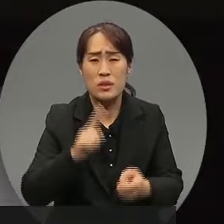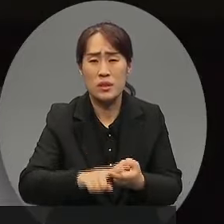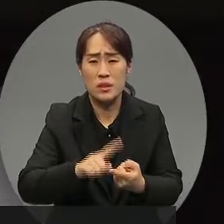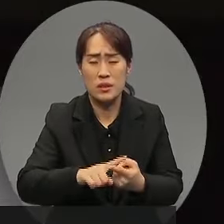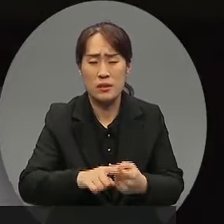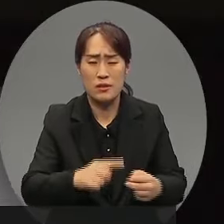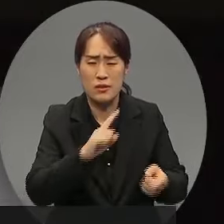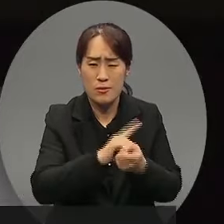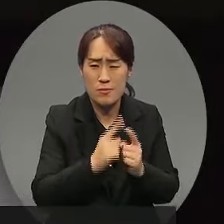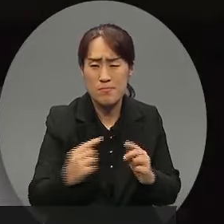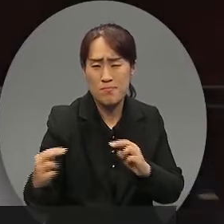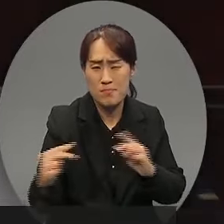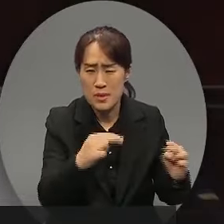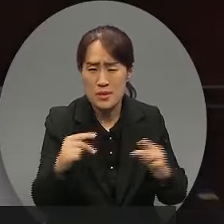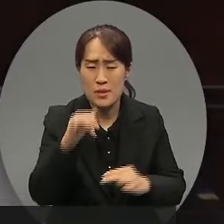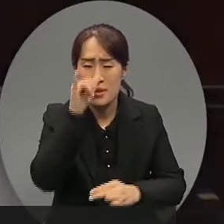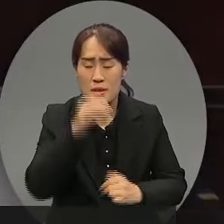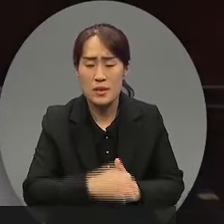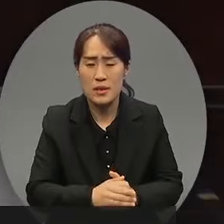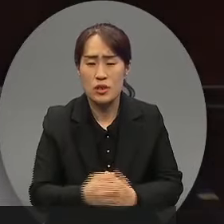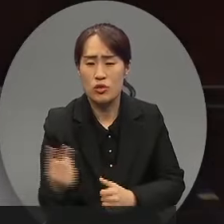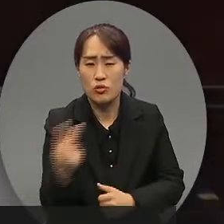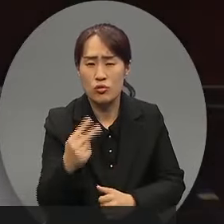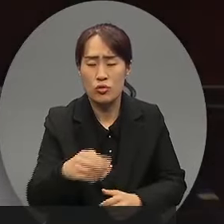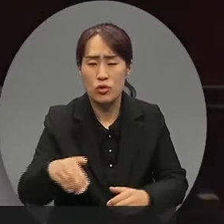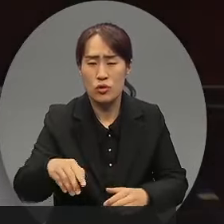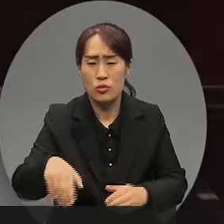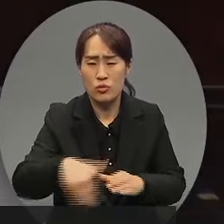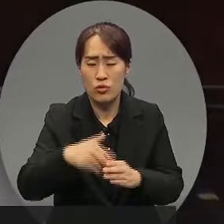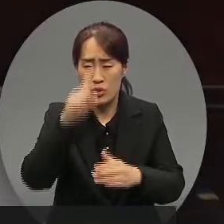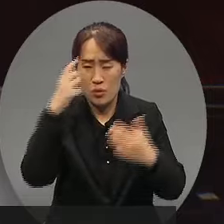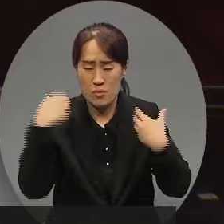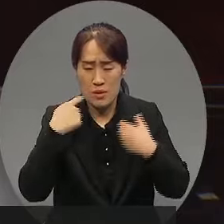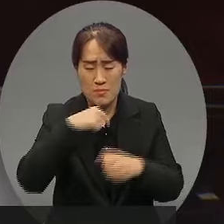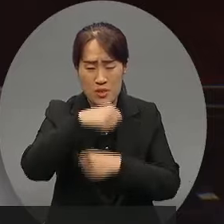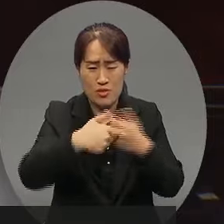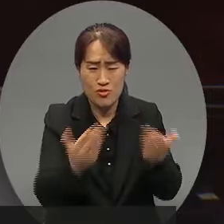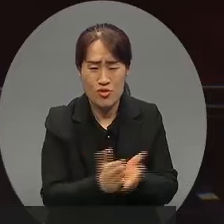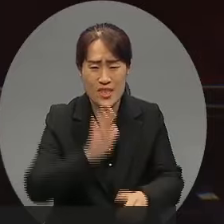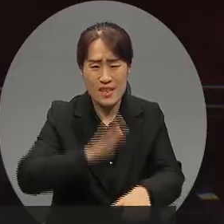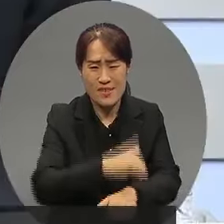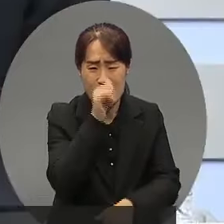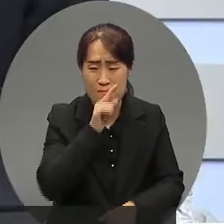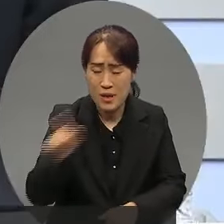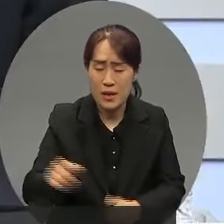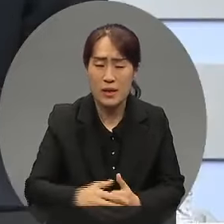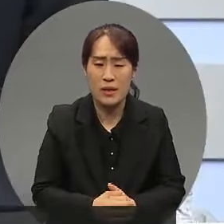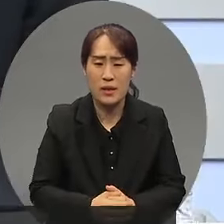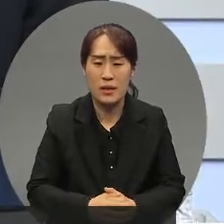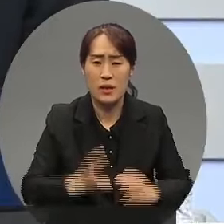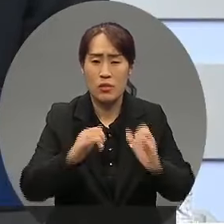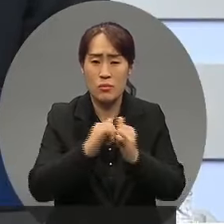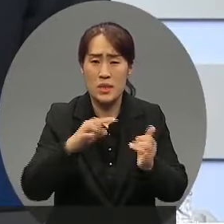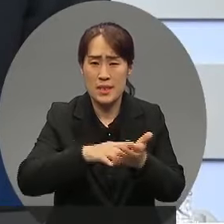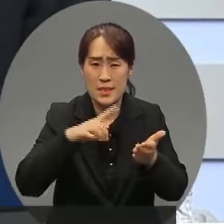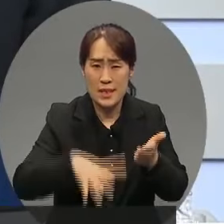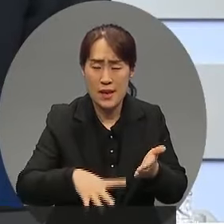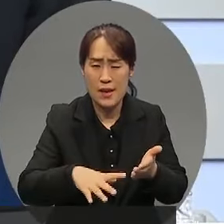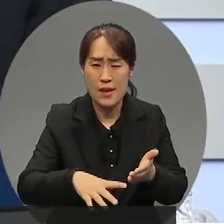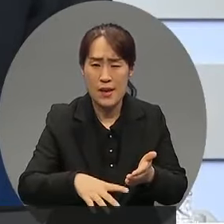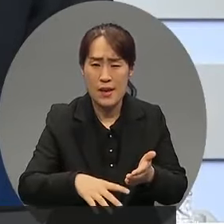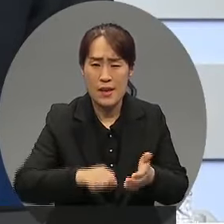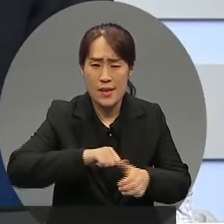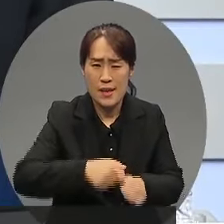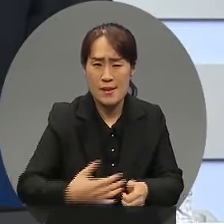론이 벌어졌습니다 김후보는 문재인 정부와 민주당의 책임이 있다고 말했고 국민 세금을 약탈적